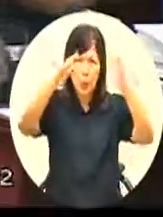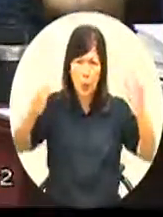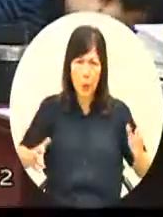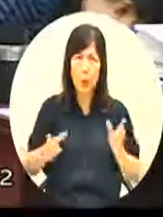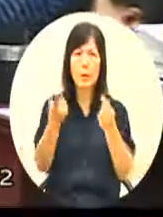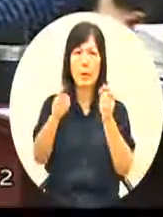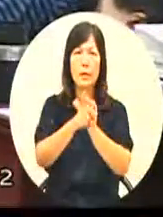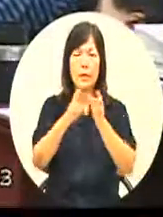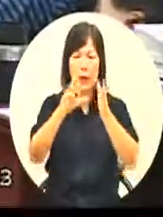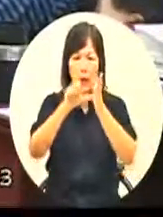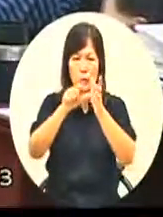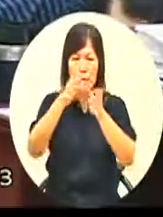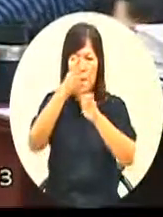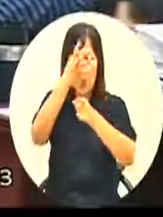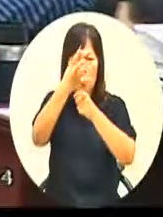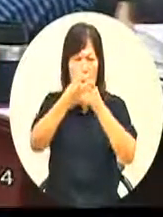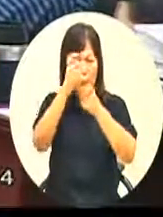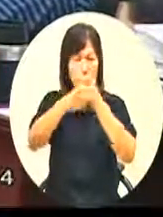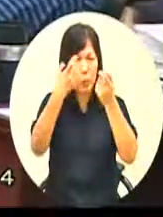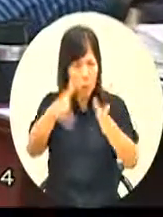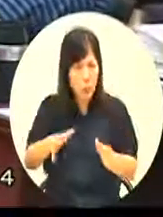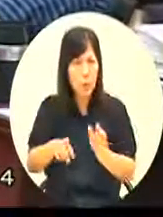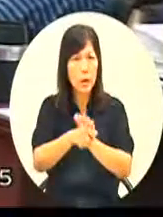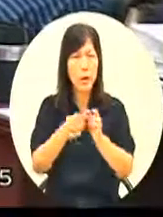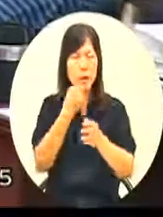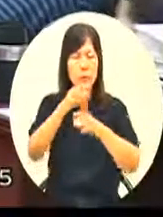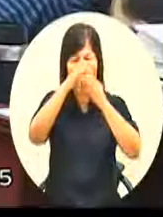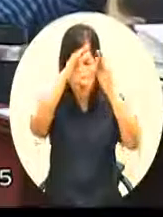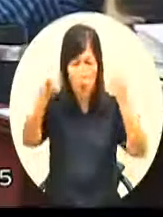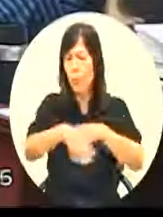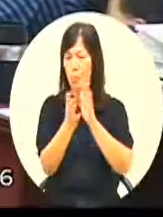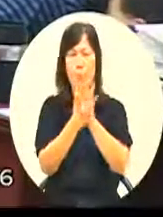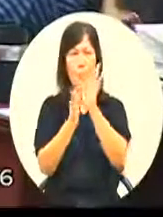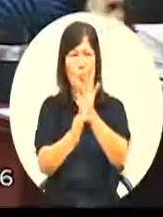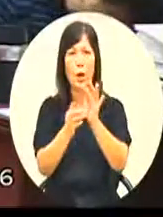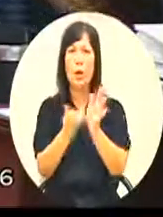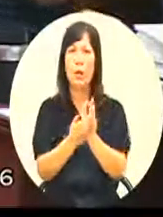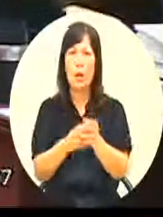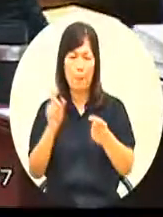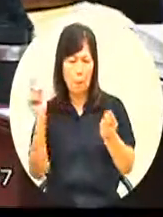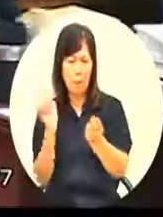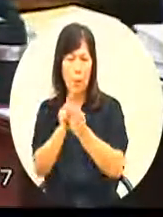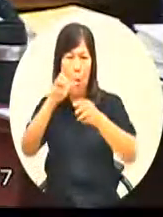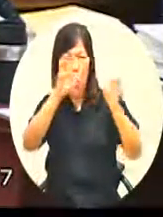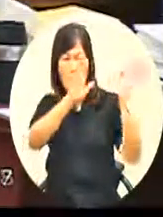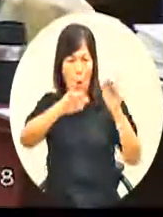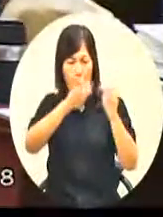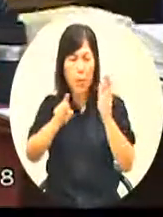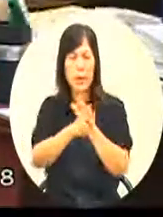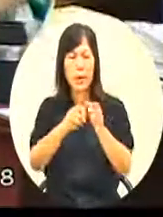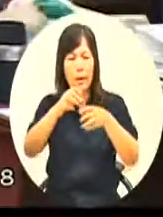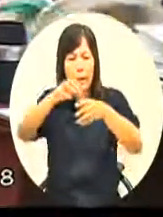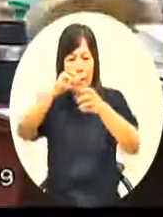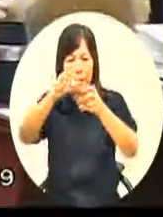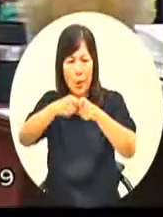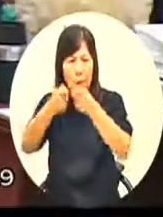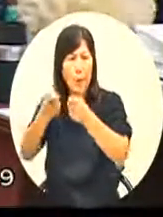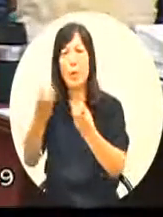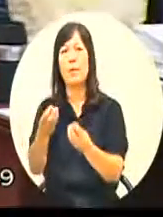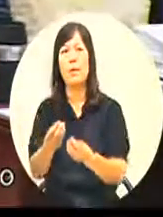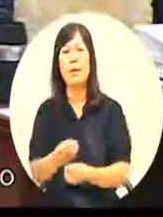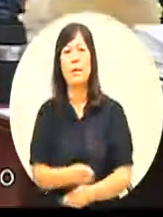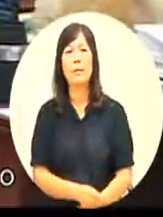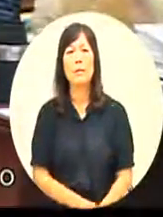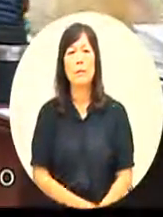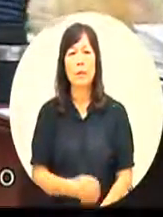也有年纪了十几年了，可是它是安好的，它这次面对这个强风，它是没有受损的。所以怎么